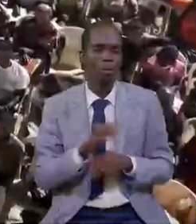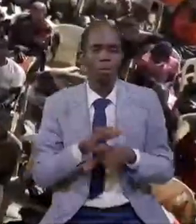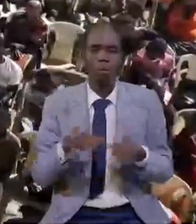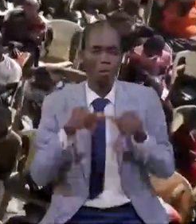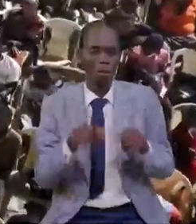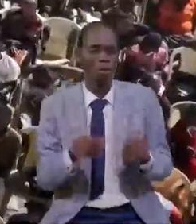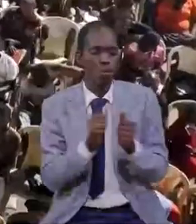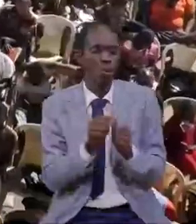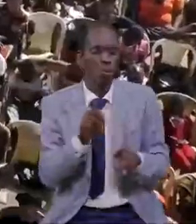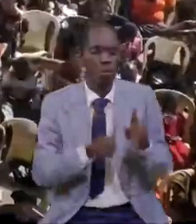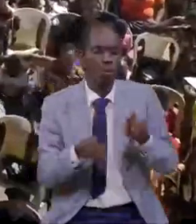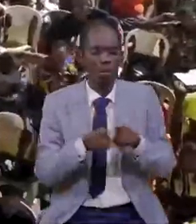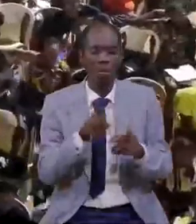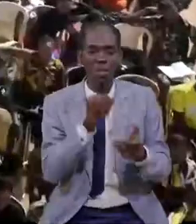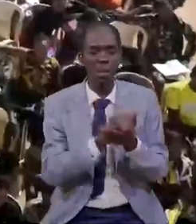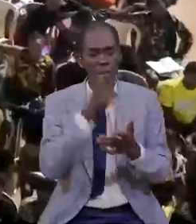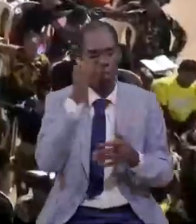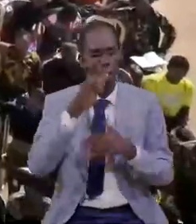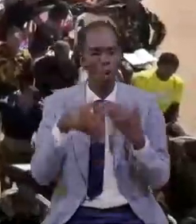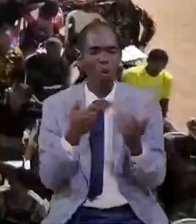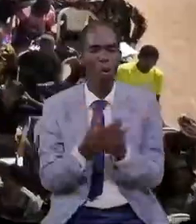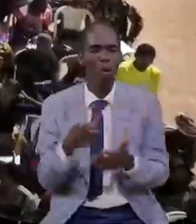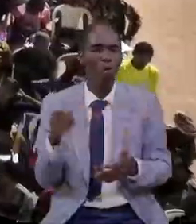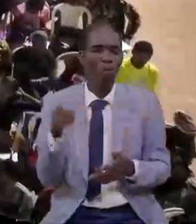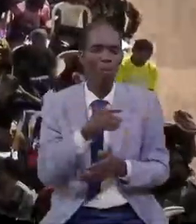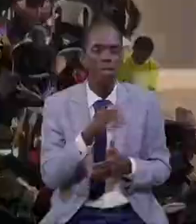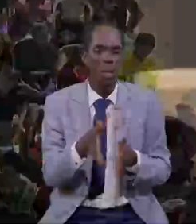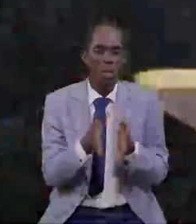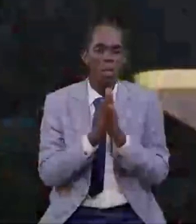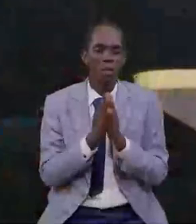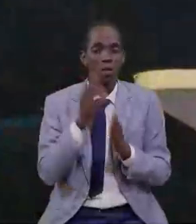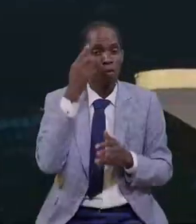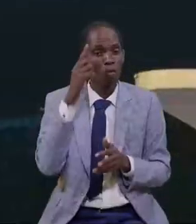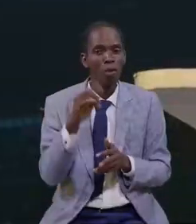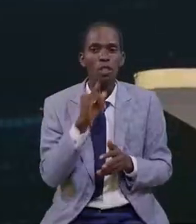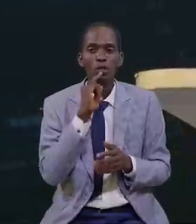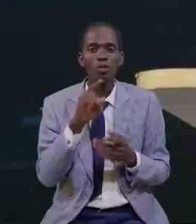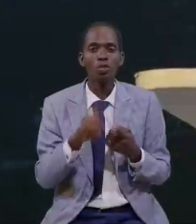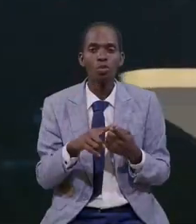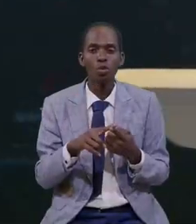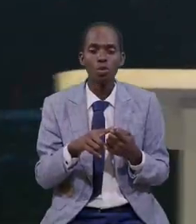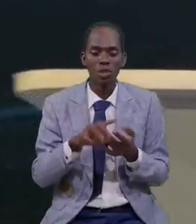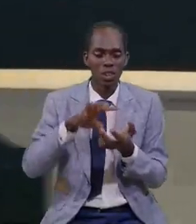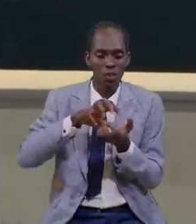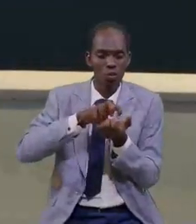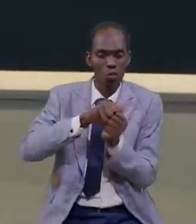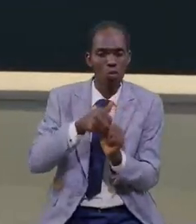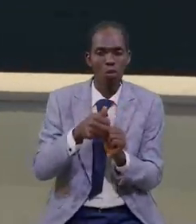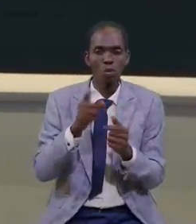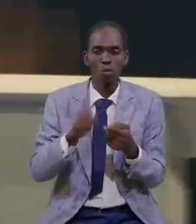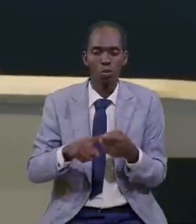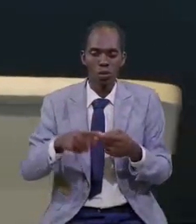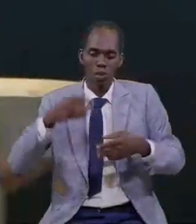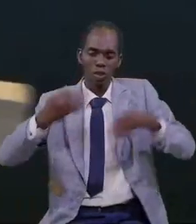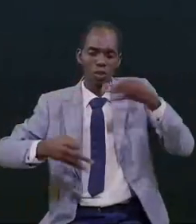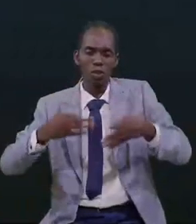que tout ceux qui demande c'est pour vous détruire vous condamnez vous